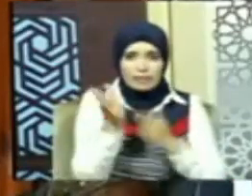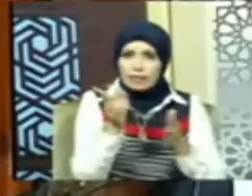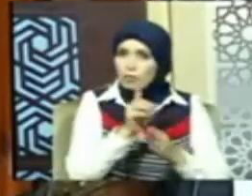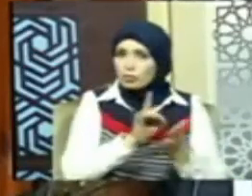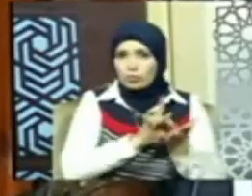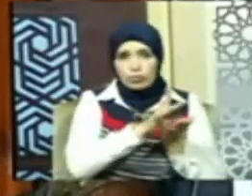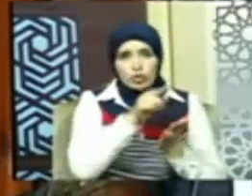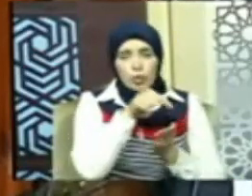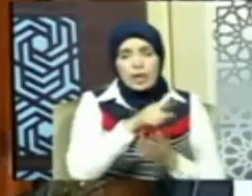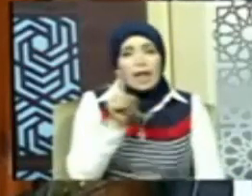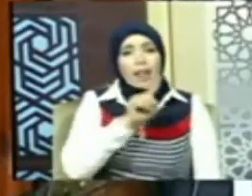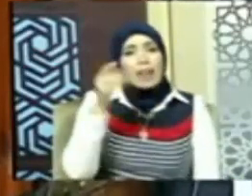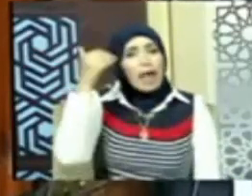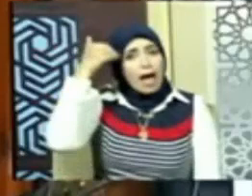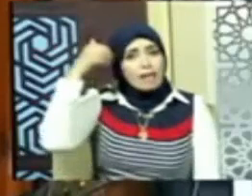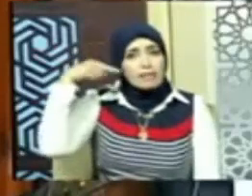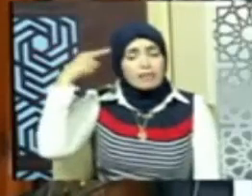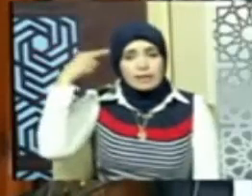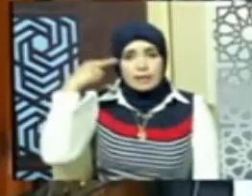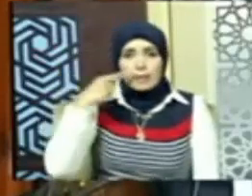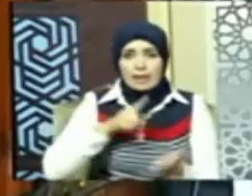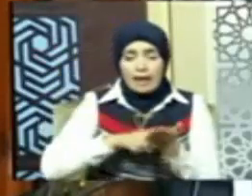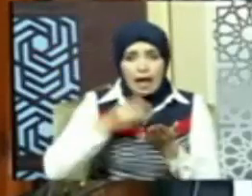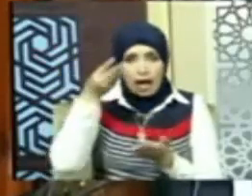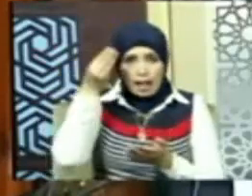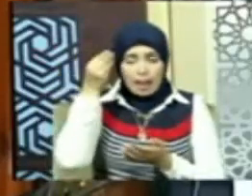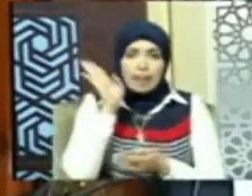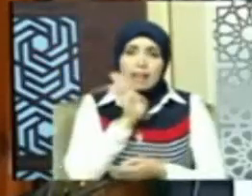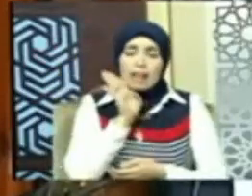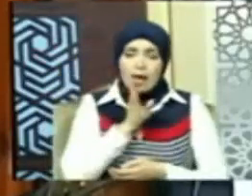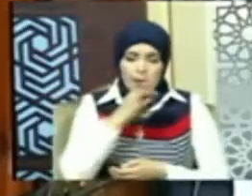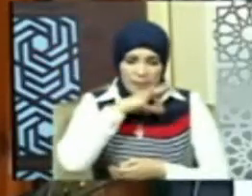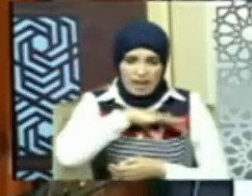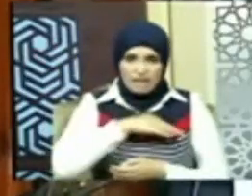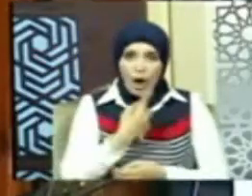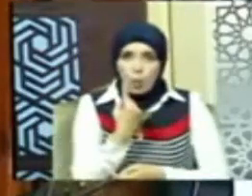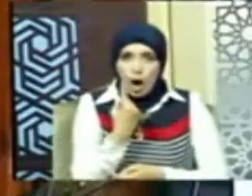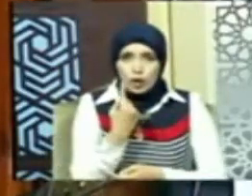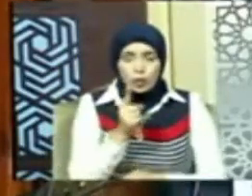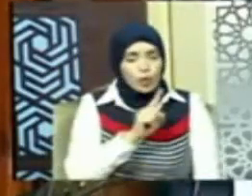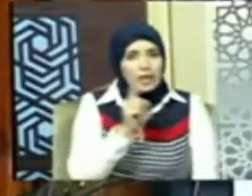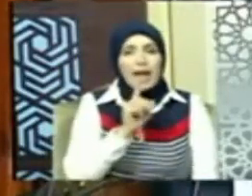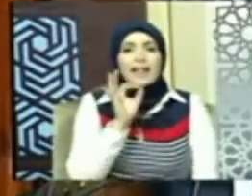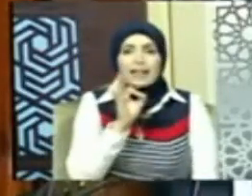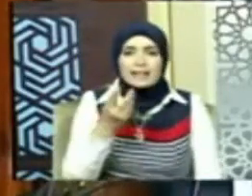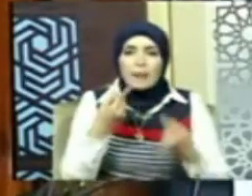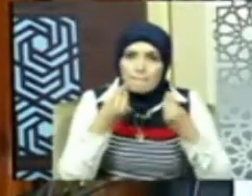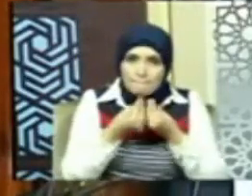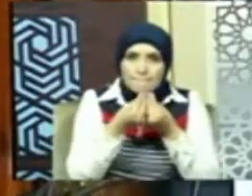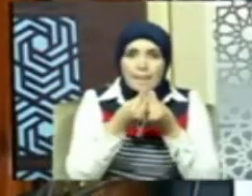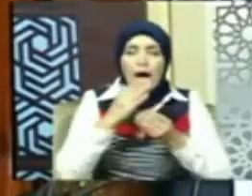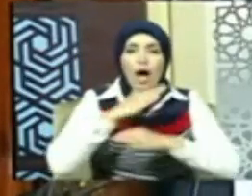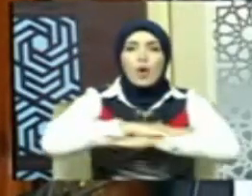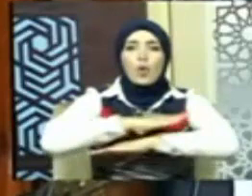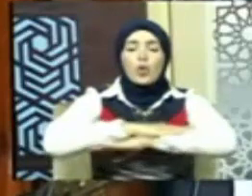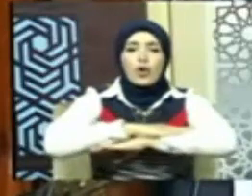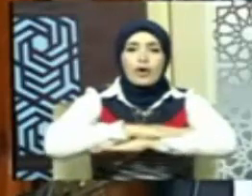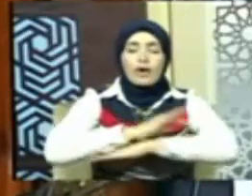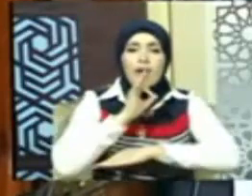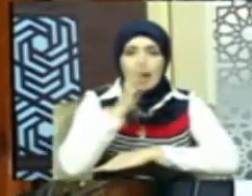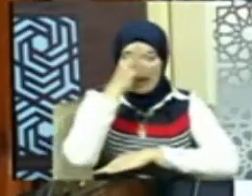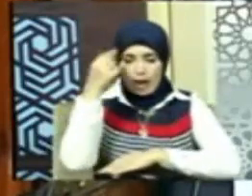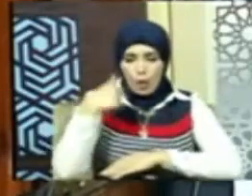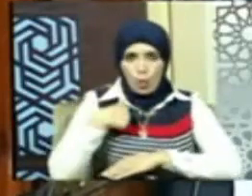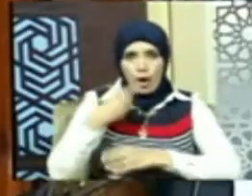لا تحسبن العلم ينفع وحده، ما لم يتوج ربه بخلاقي. فإذا رزقت